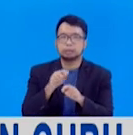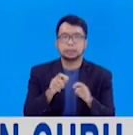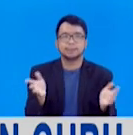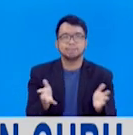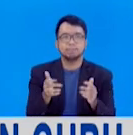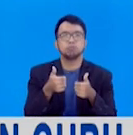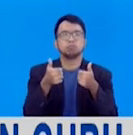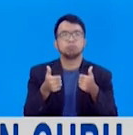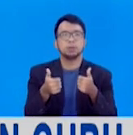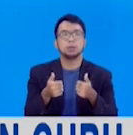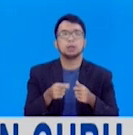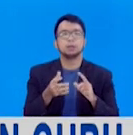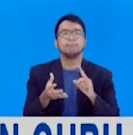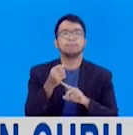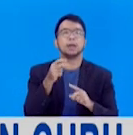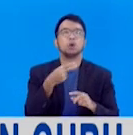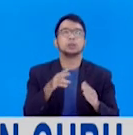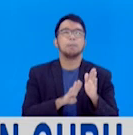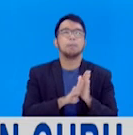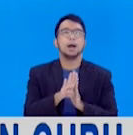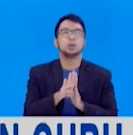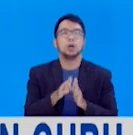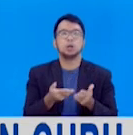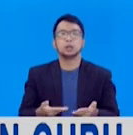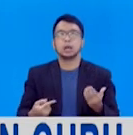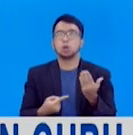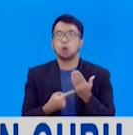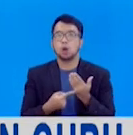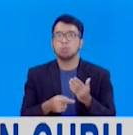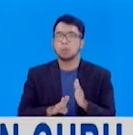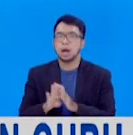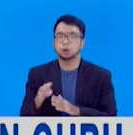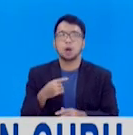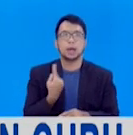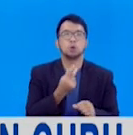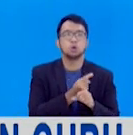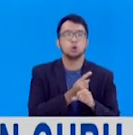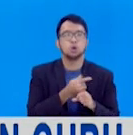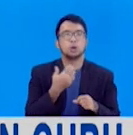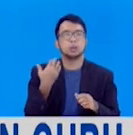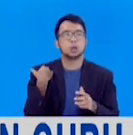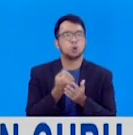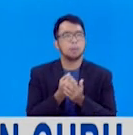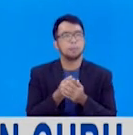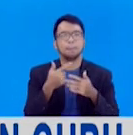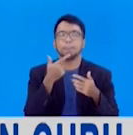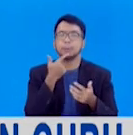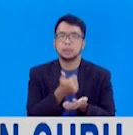maju di tengah kemajuan teknologi peran guru amat vital dan tidak